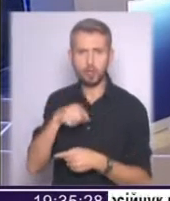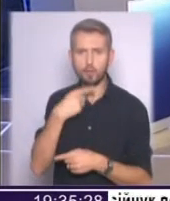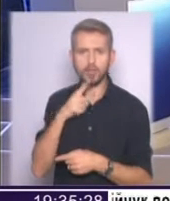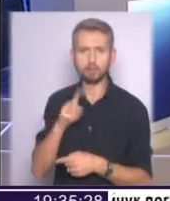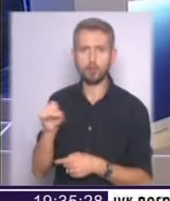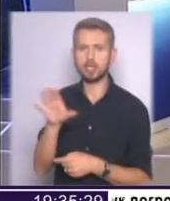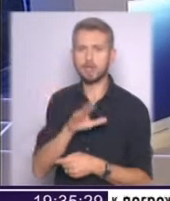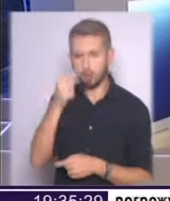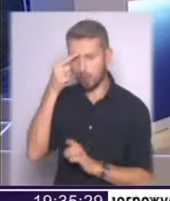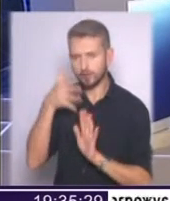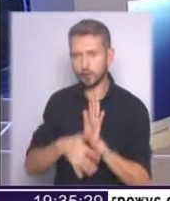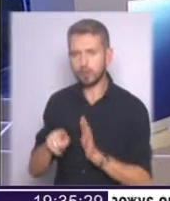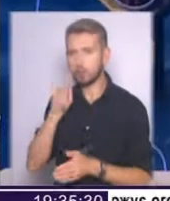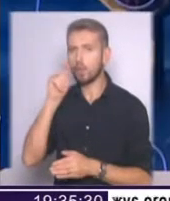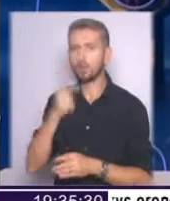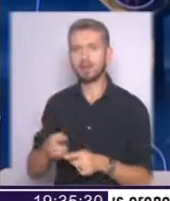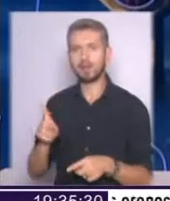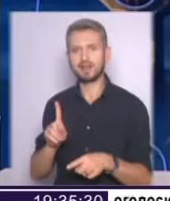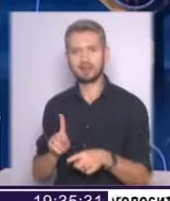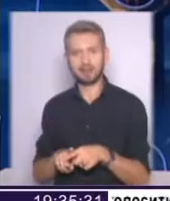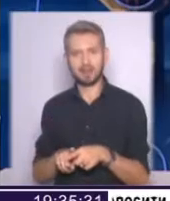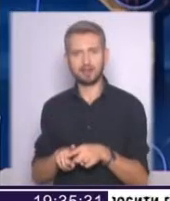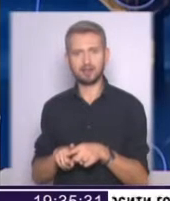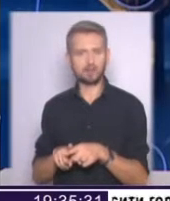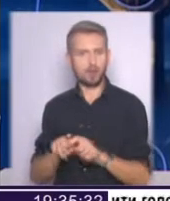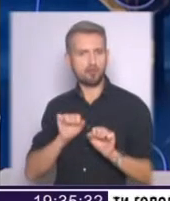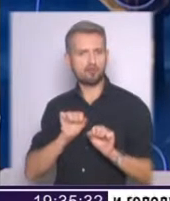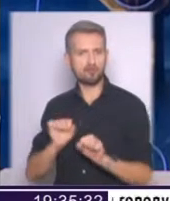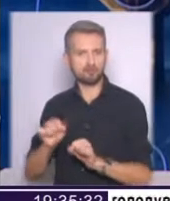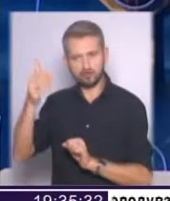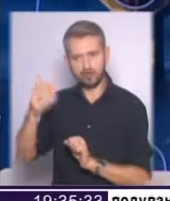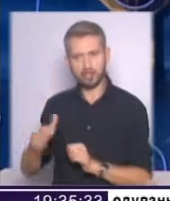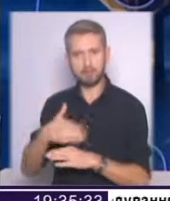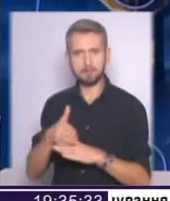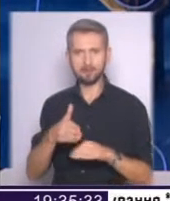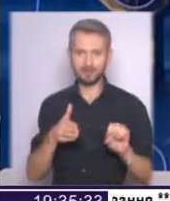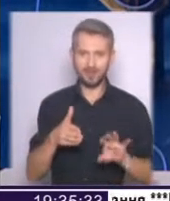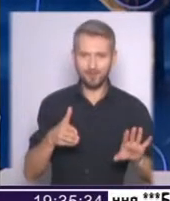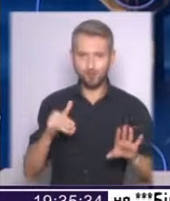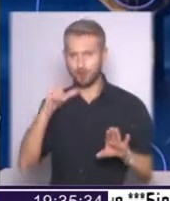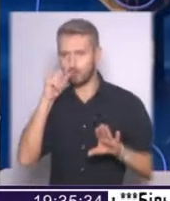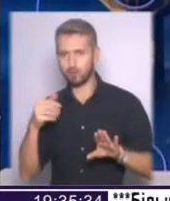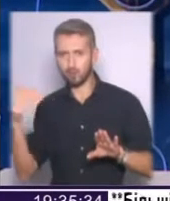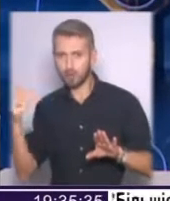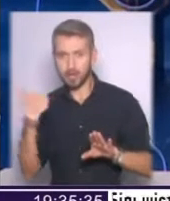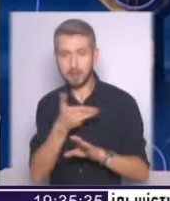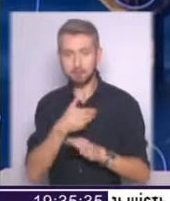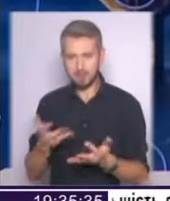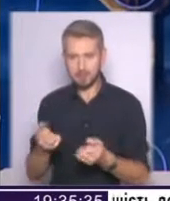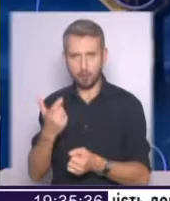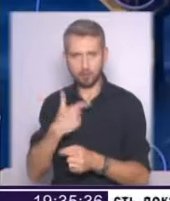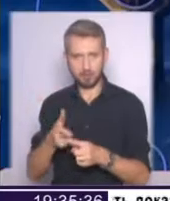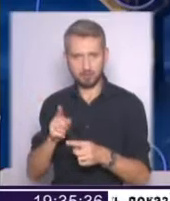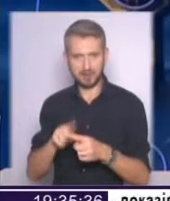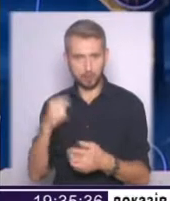Європа усвідомлює, що Україна це такий собі щит між Європою і Путіним, і що ми приймаємо на себе цей удар. Це